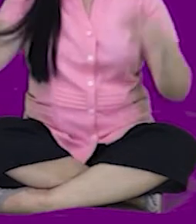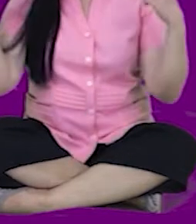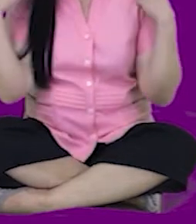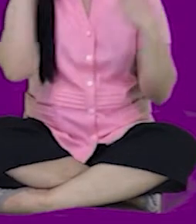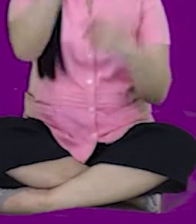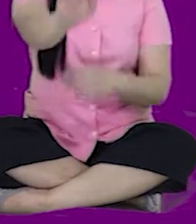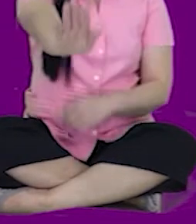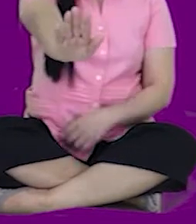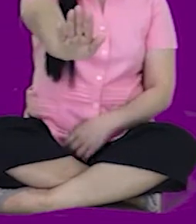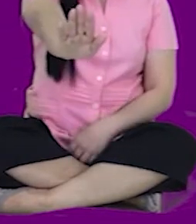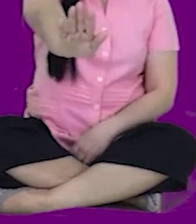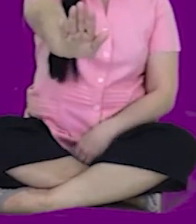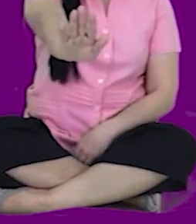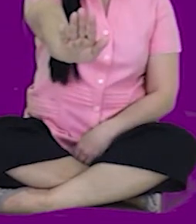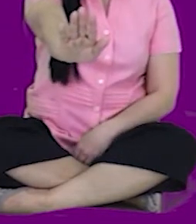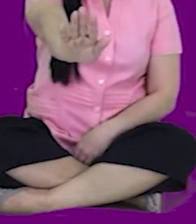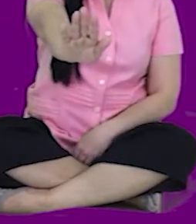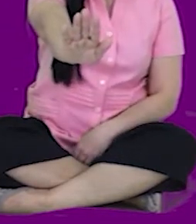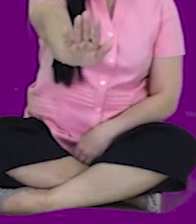talinong taglay mo.